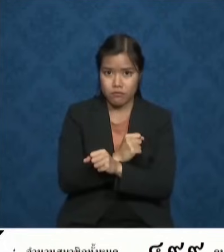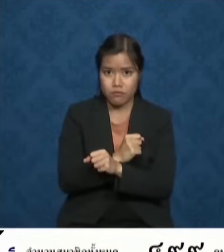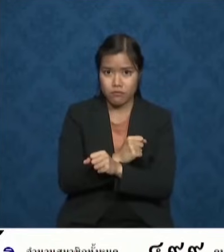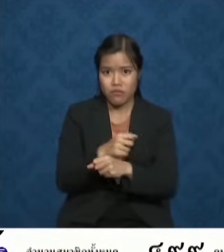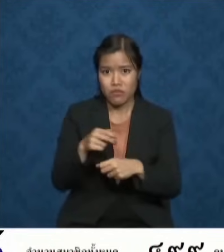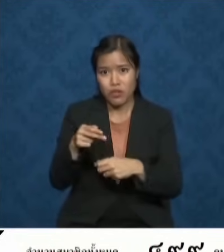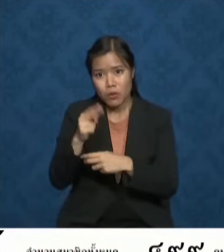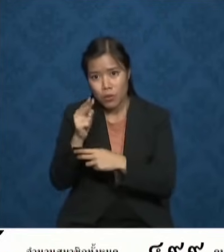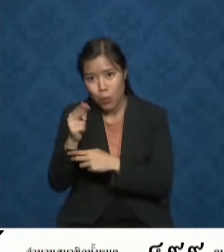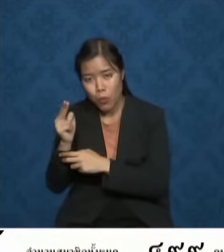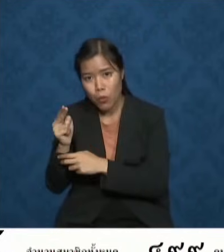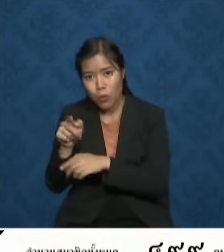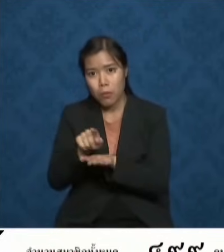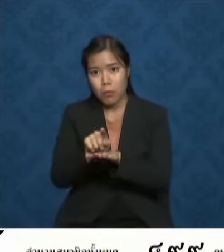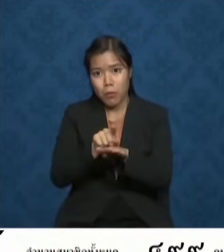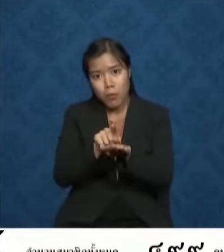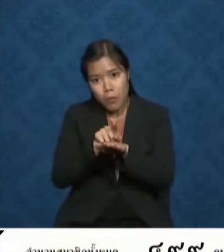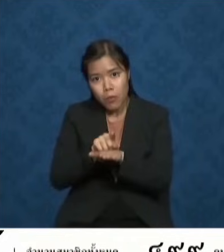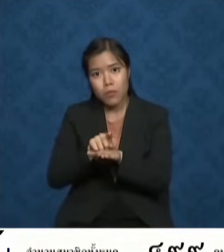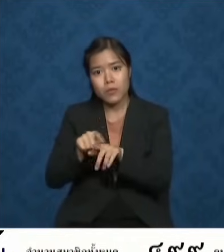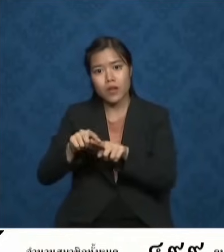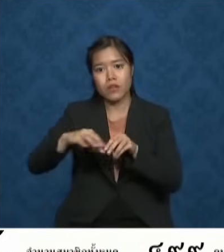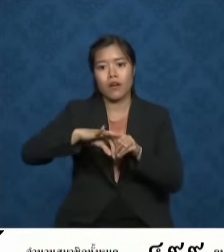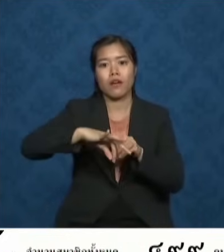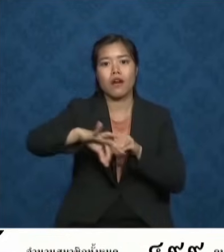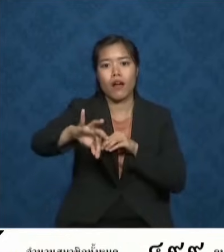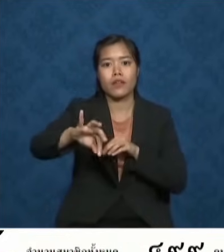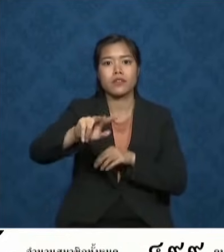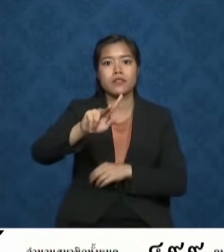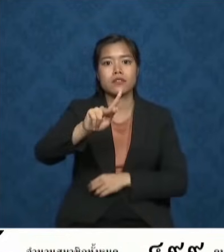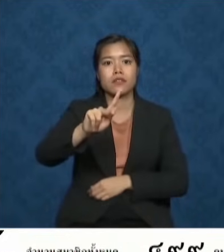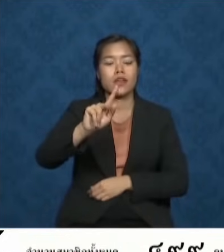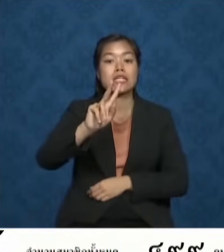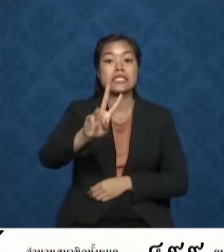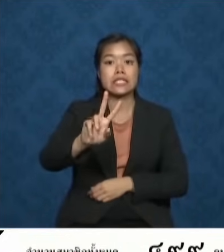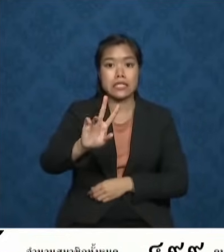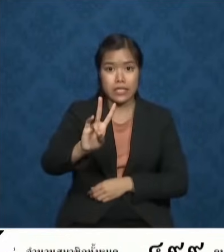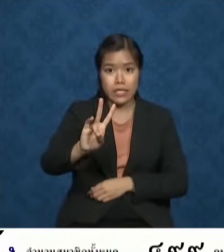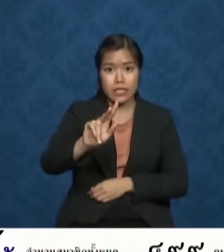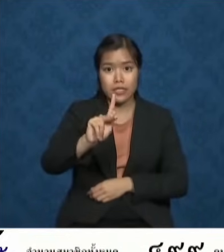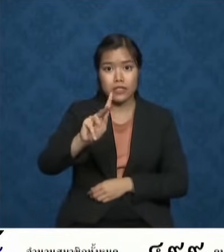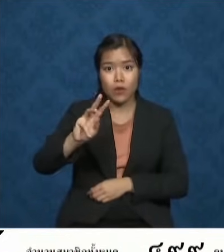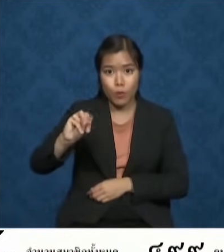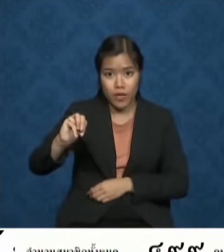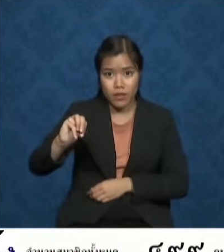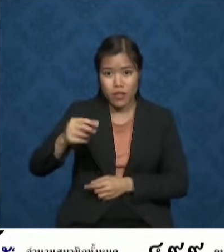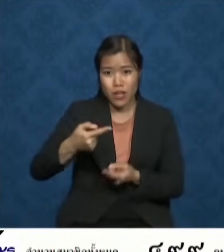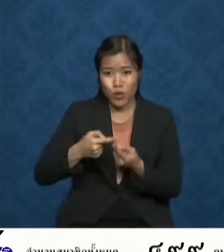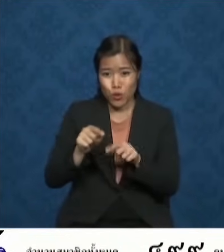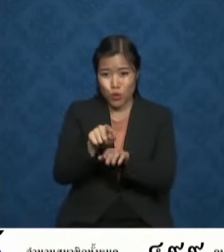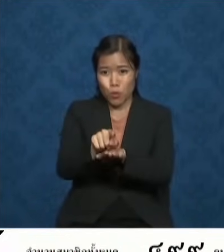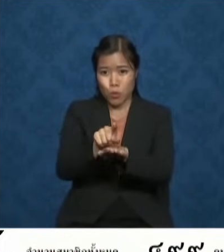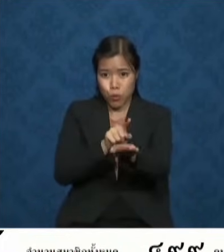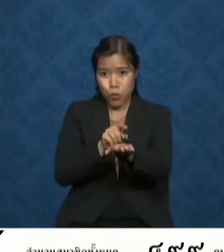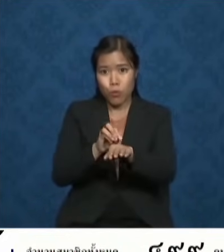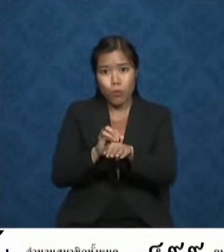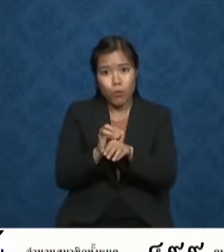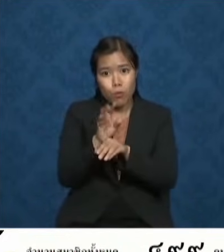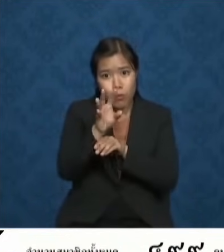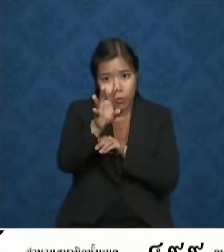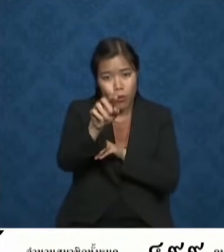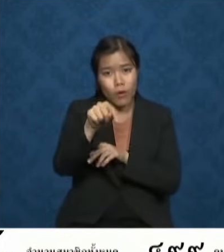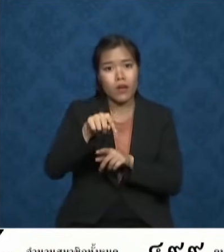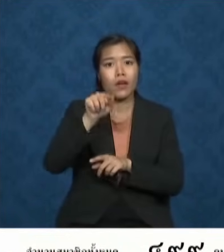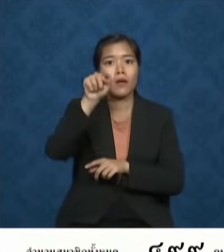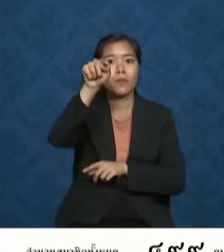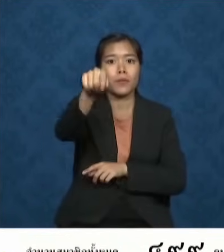เมื่อก่อนยิงปืนใหญ่7กิโลเมตรก็เอามันเท่านั้นแหละเดี๋ยวนี้มันพัฒนากันไปยิงปืนใหญ่40กิโลเมตรสนามฝึกซ้อมก็ต้องย